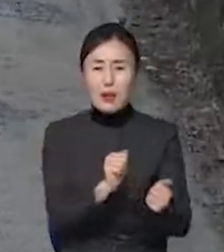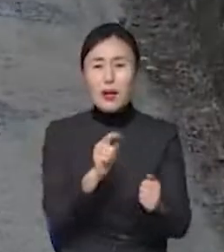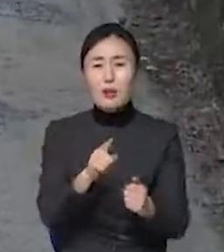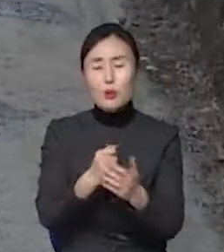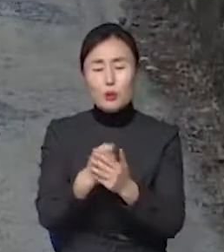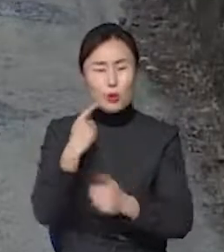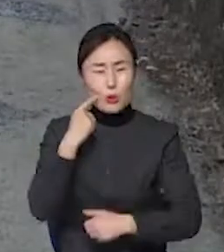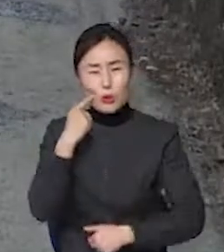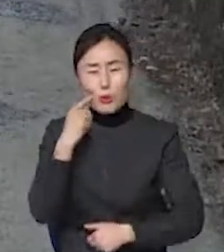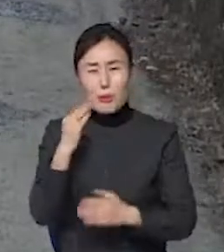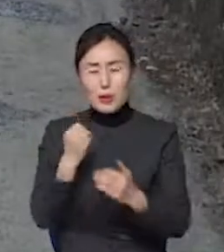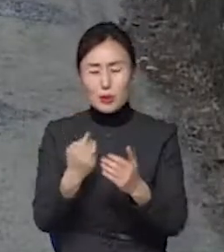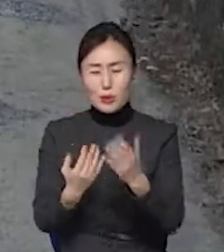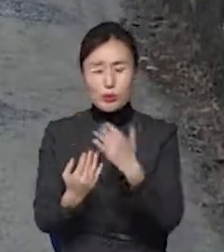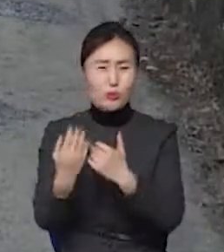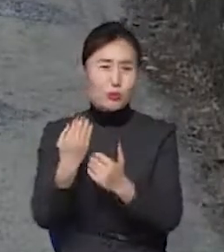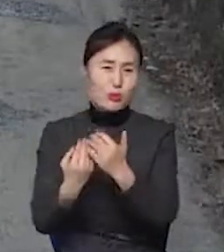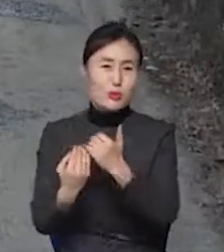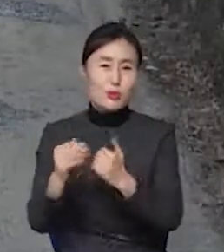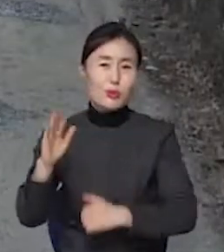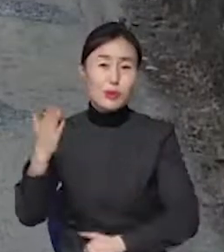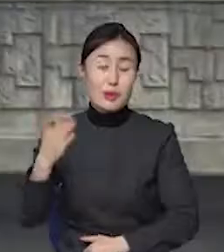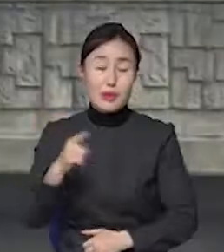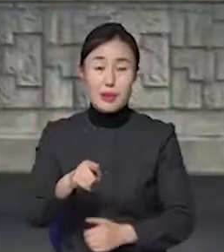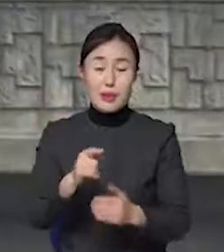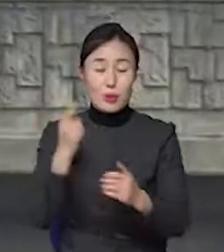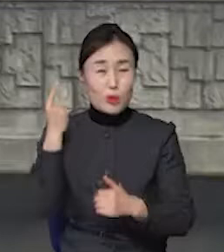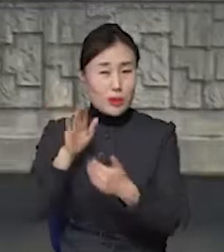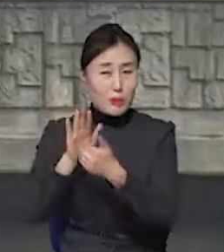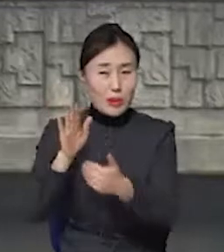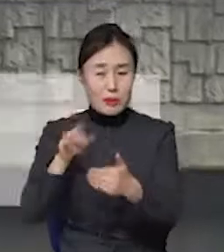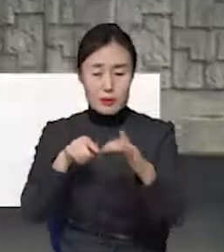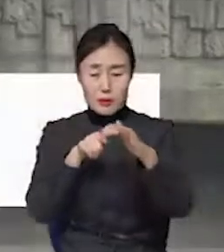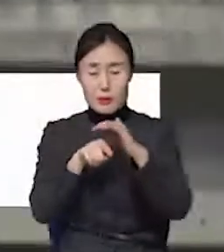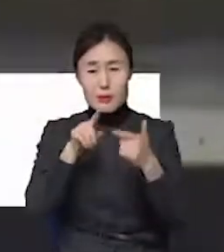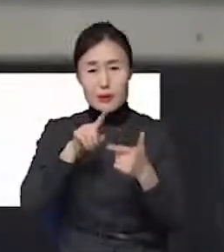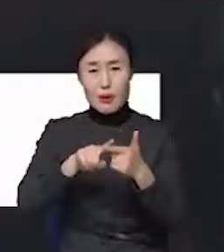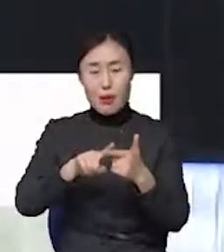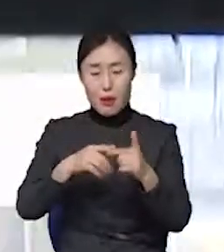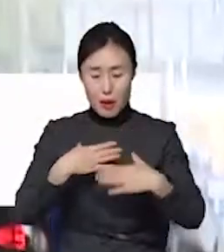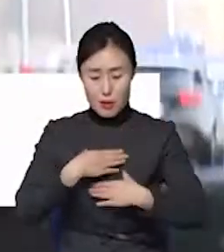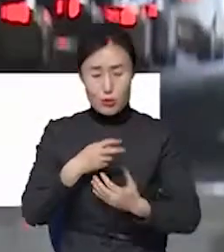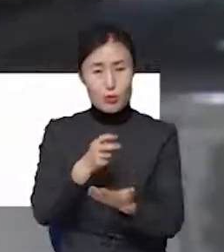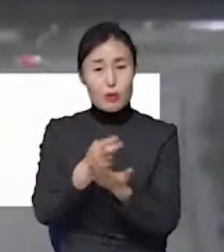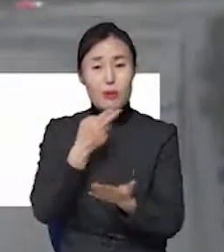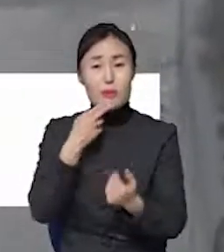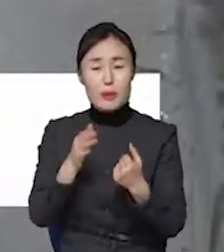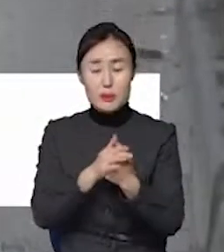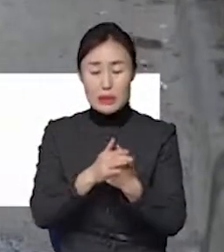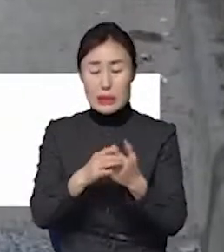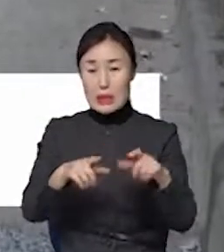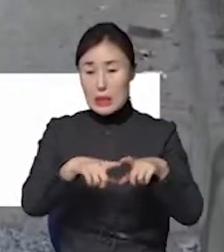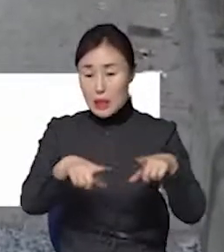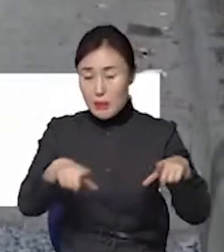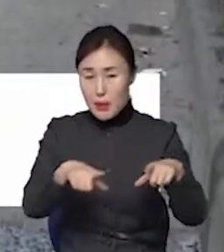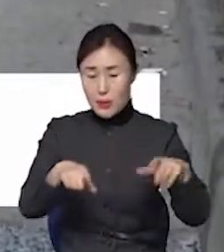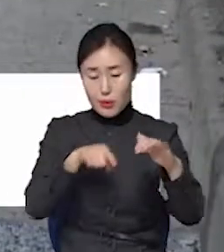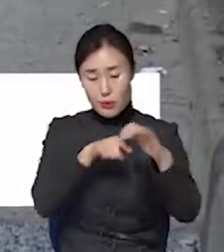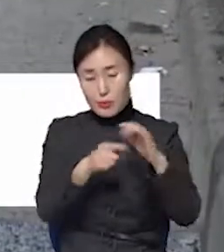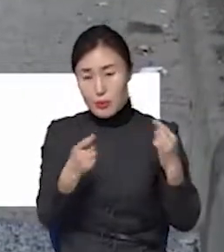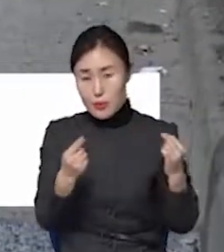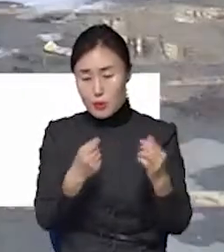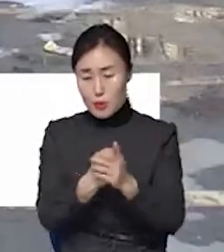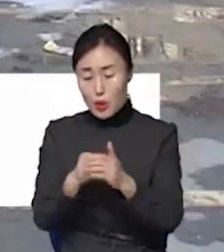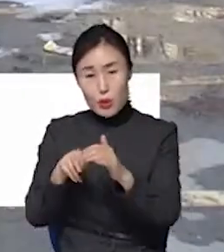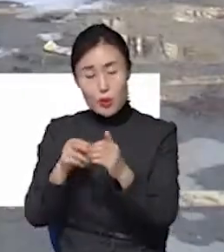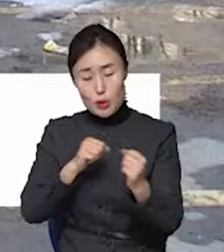배출량도 훨씬 많습니다. 하지만 방음터널에 대한 별도의 안전규정이 없다 보니 일반 터널처럼 탈출구나